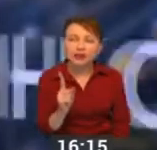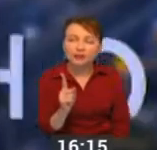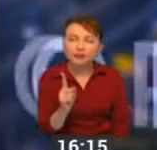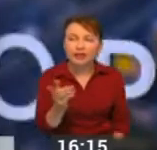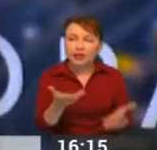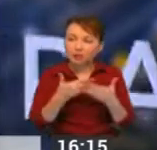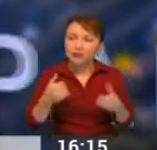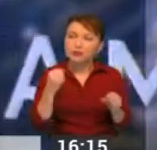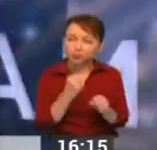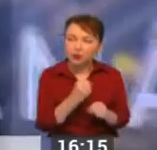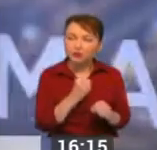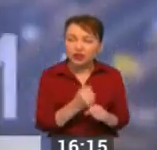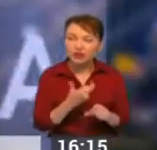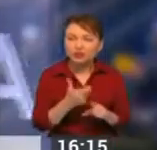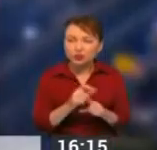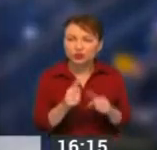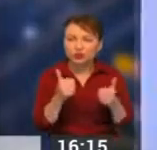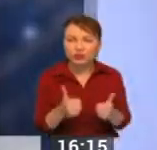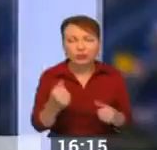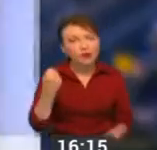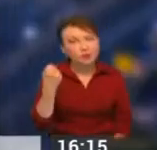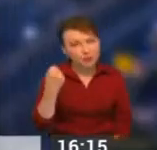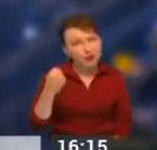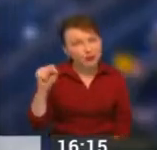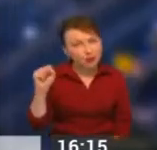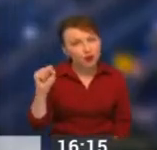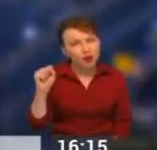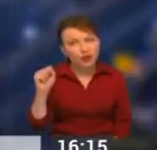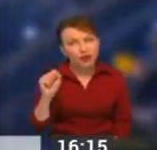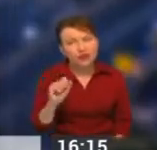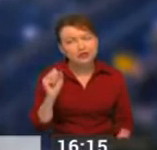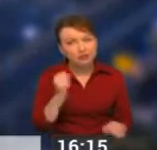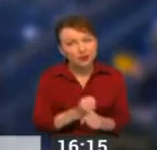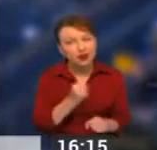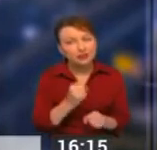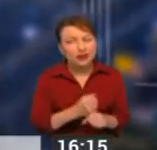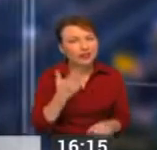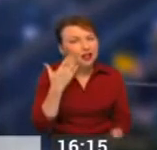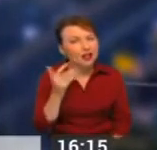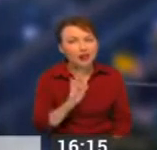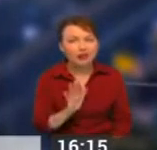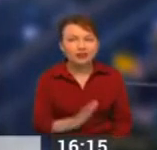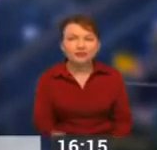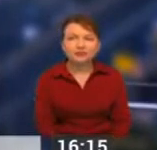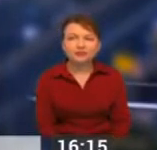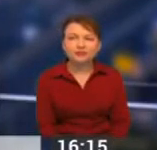ми попрацювали дуже добре, бо перемога, така праця нелегка. Нелегка.